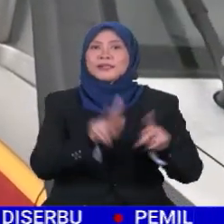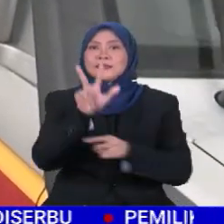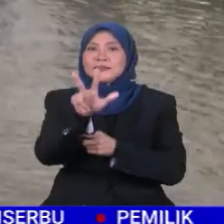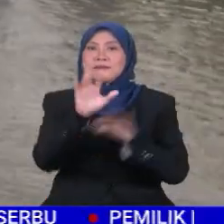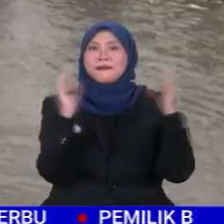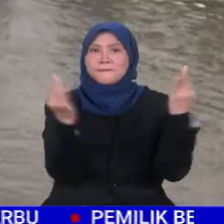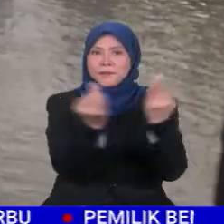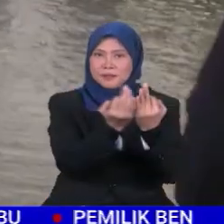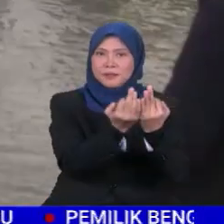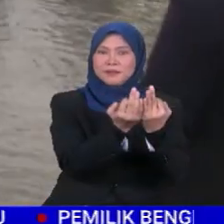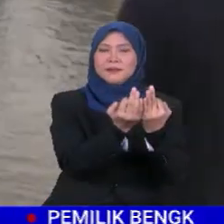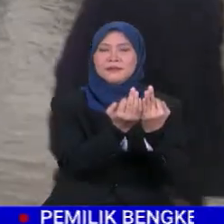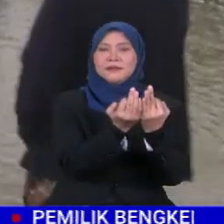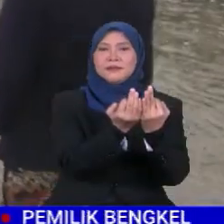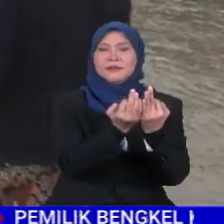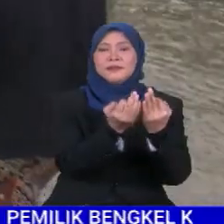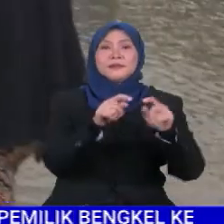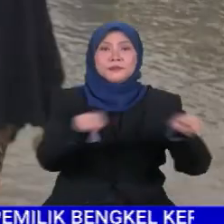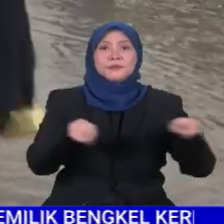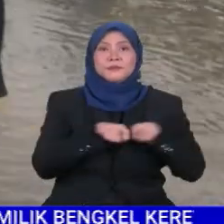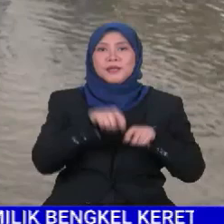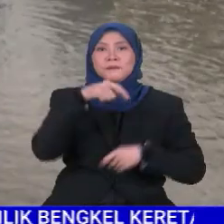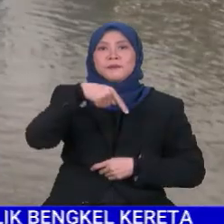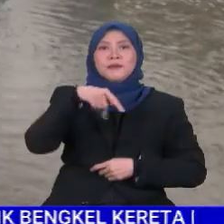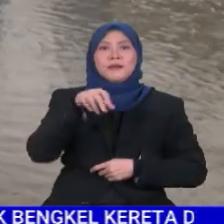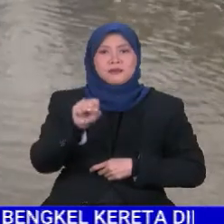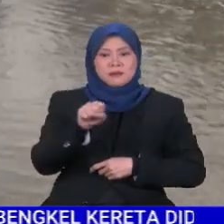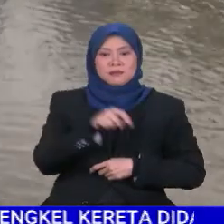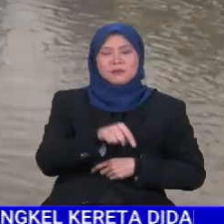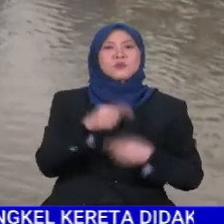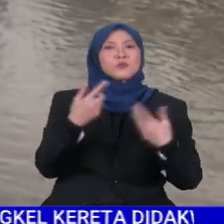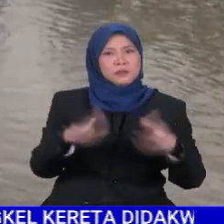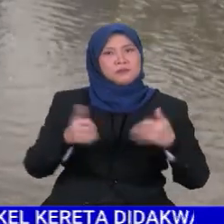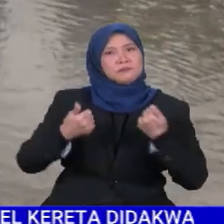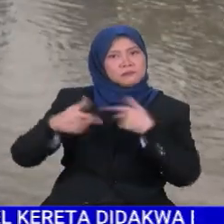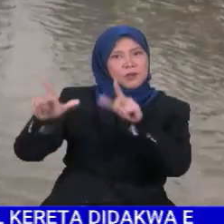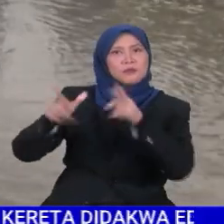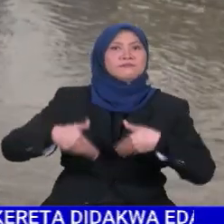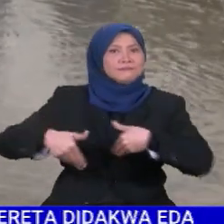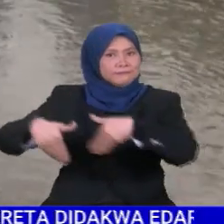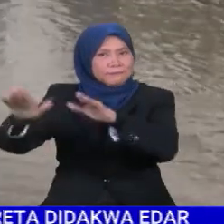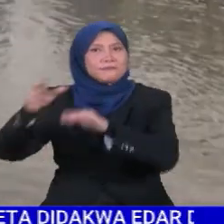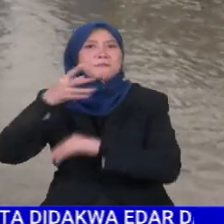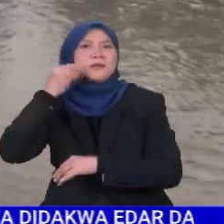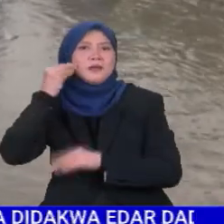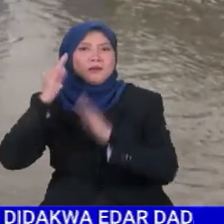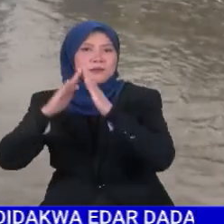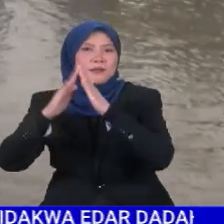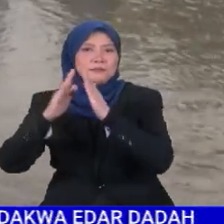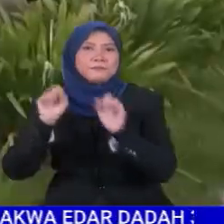keluarga terjejas banjir yang ditempatkan di PPS berkenaan telah dibenarkan pulang